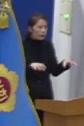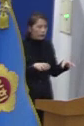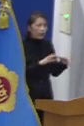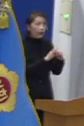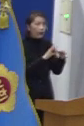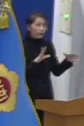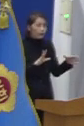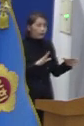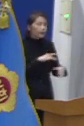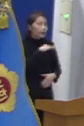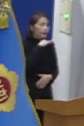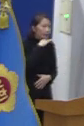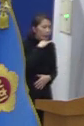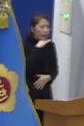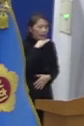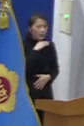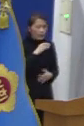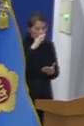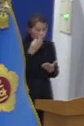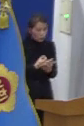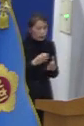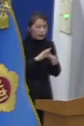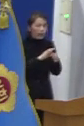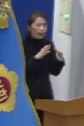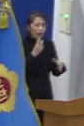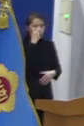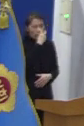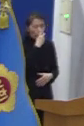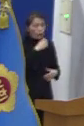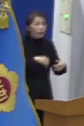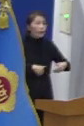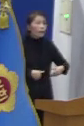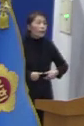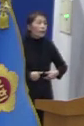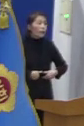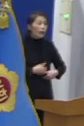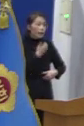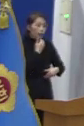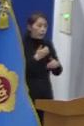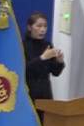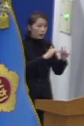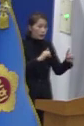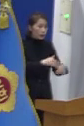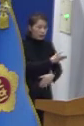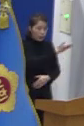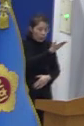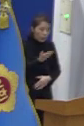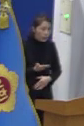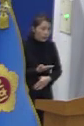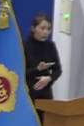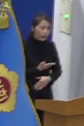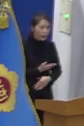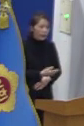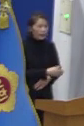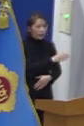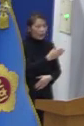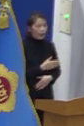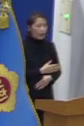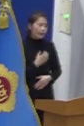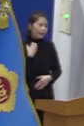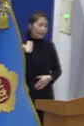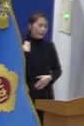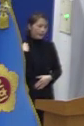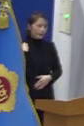어디에서나 나이와 소득과 관계없이 돌봄이 필요한 도민 모두에게 경기도가 기댈 수 있는